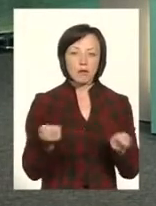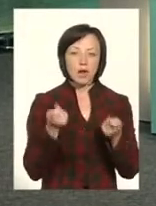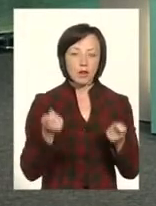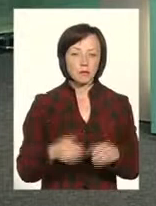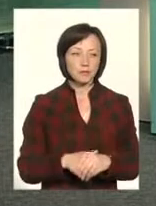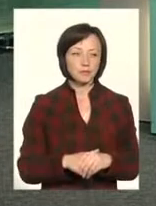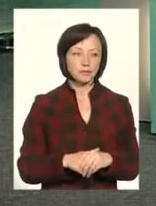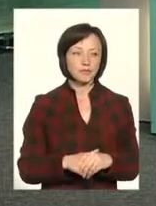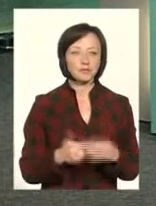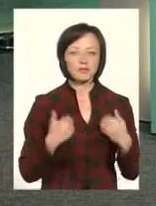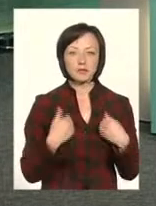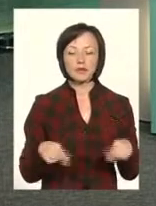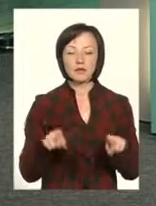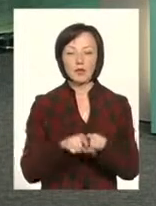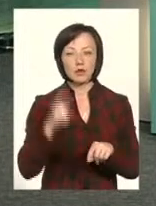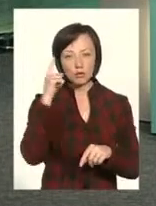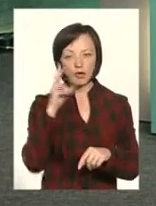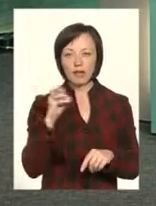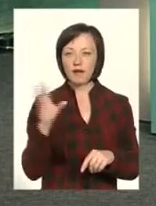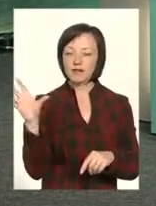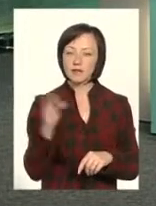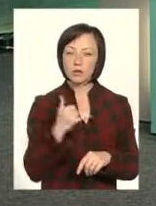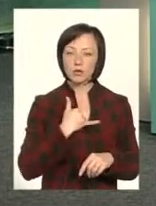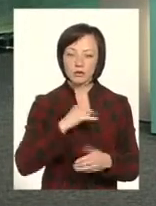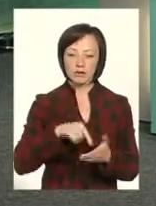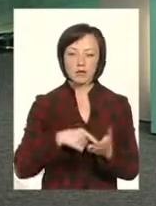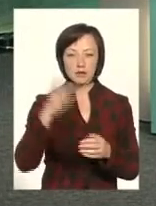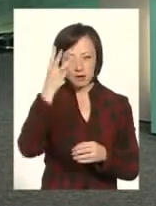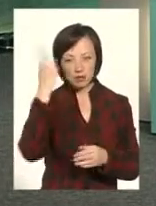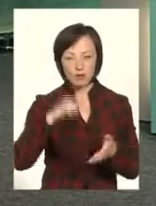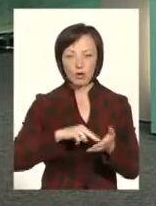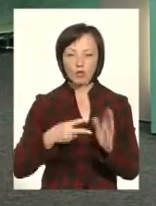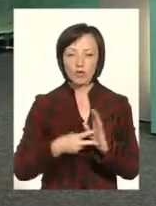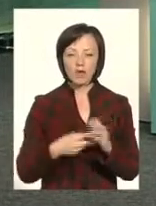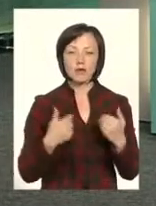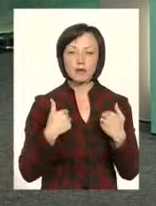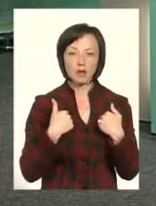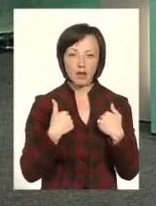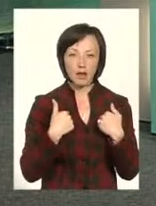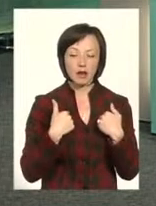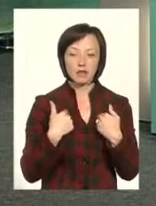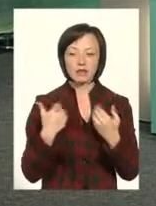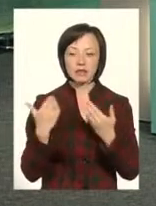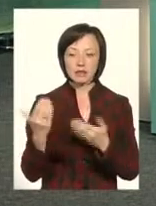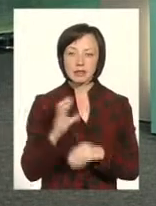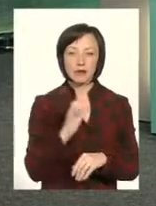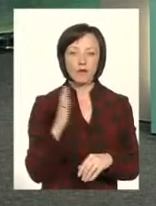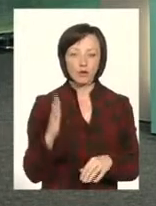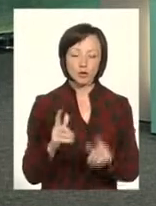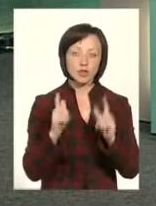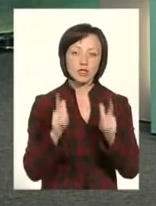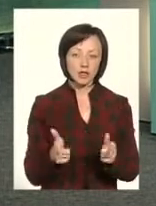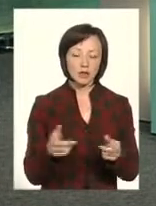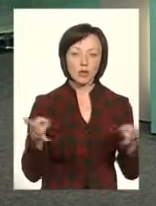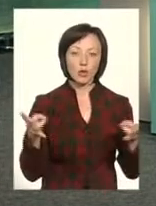Пані Ларисо, ну, як ви так вважаєте? Думаю, ще не все гаразд у нас в місті Хмельницькому з плануванням. Я з паном Сергієм згідна про те,